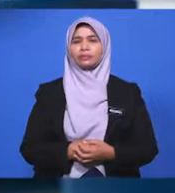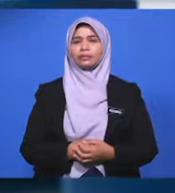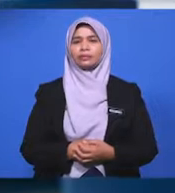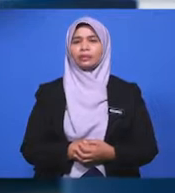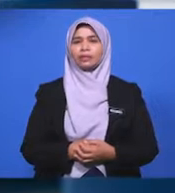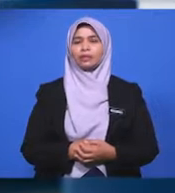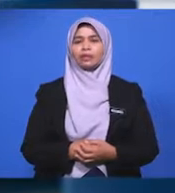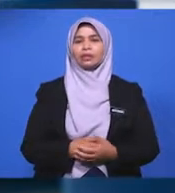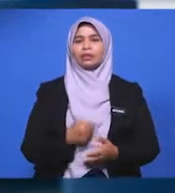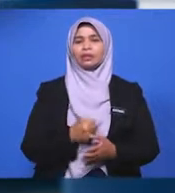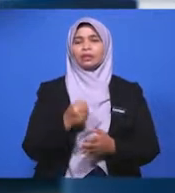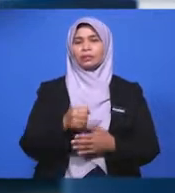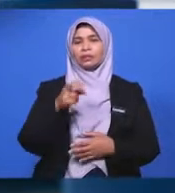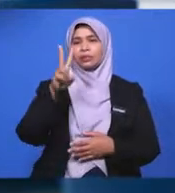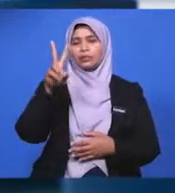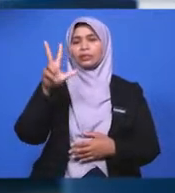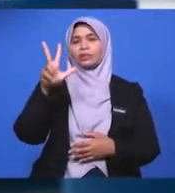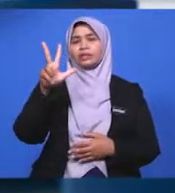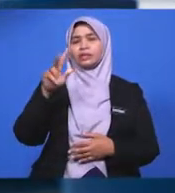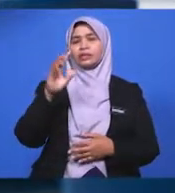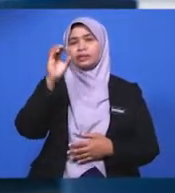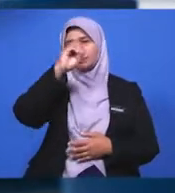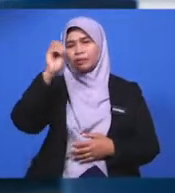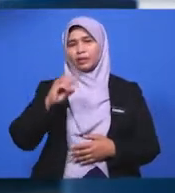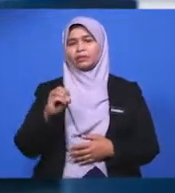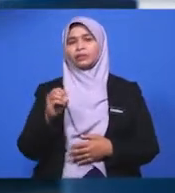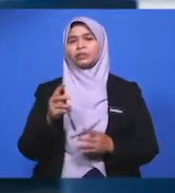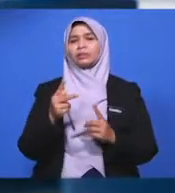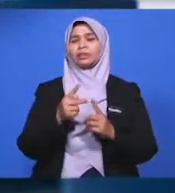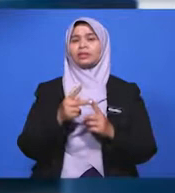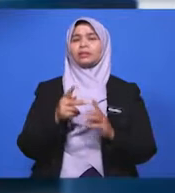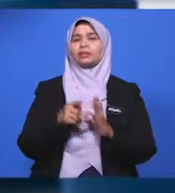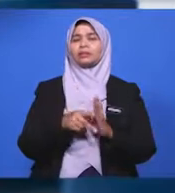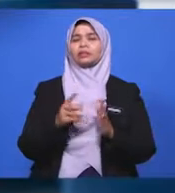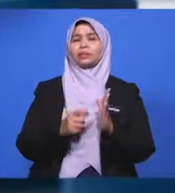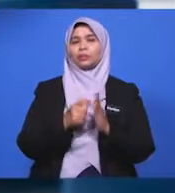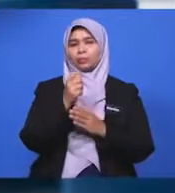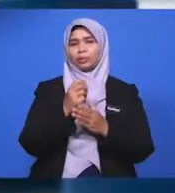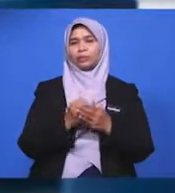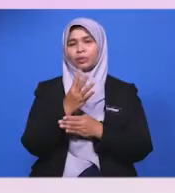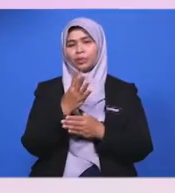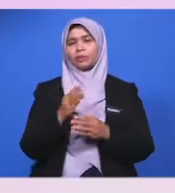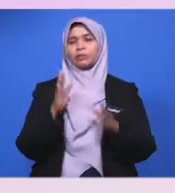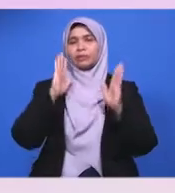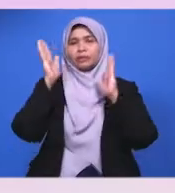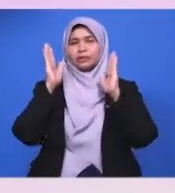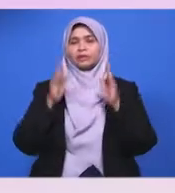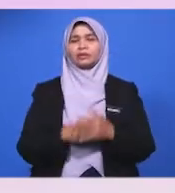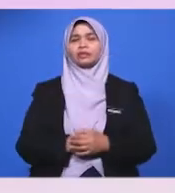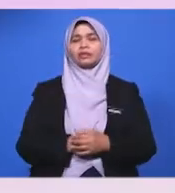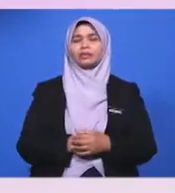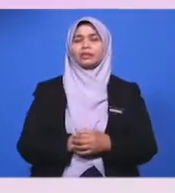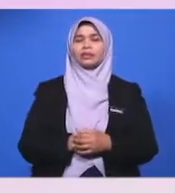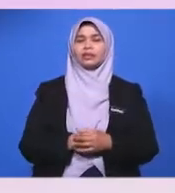RM255 bilion atau 23% kepada pertumbuhan KDNK Malaysia. Antara